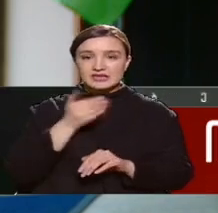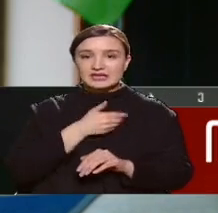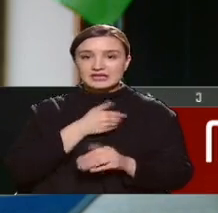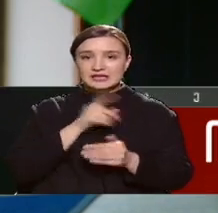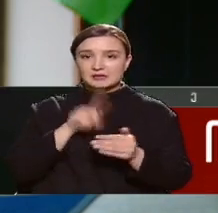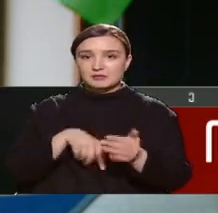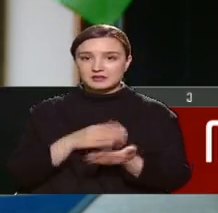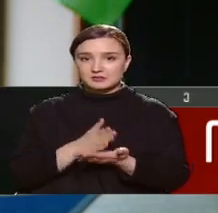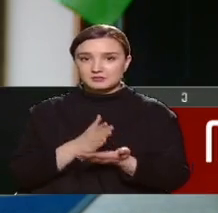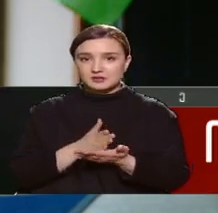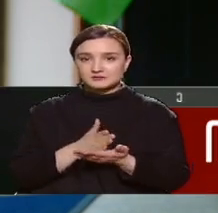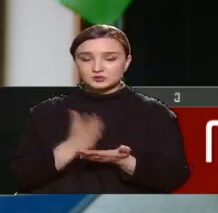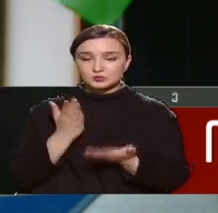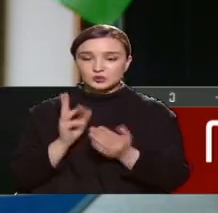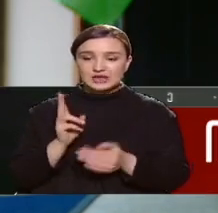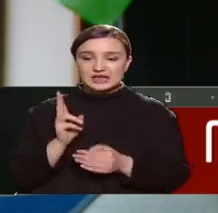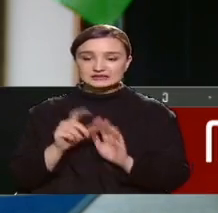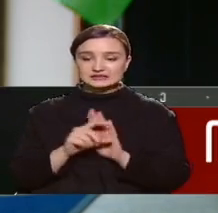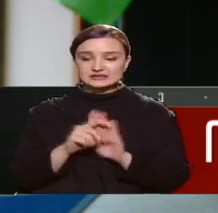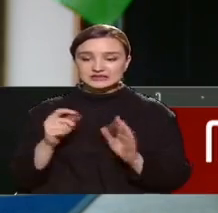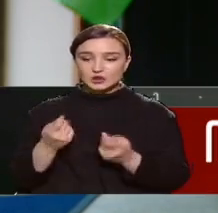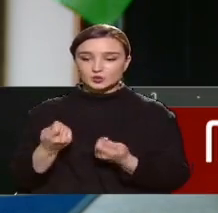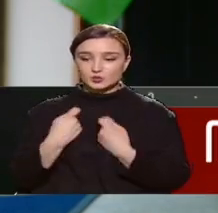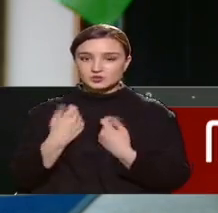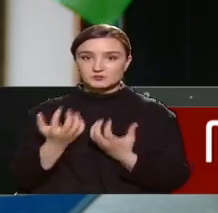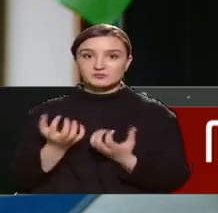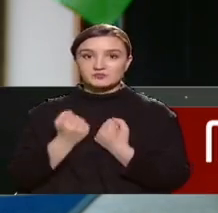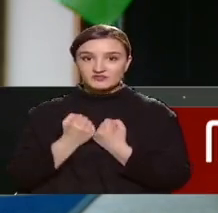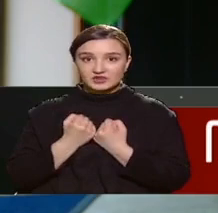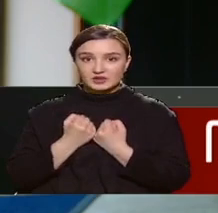კანდიდატის სტატუსს მოიპოვებთ,